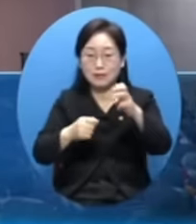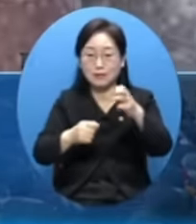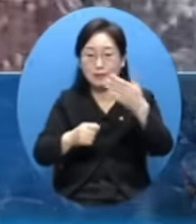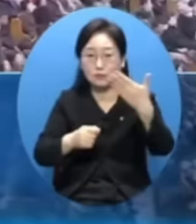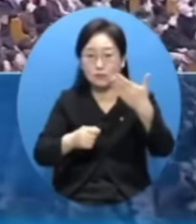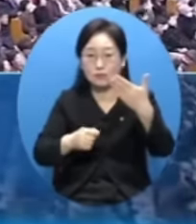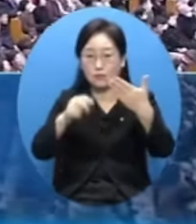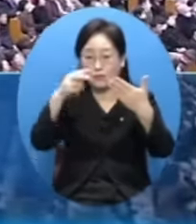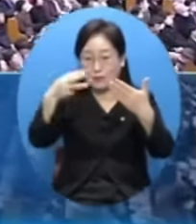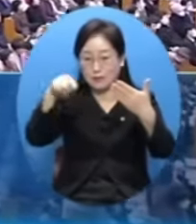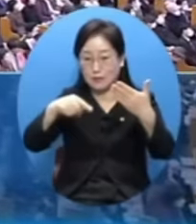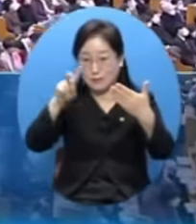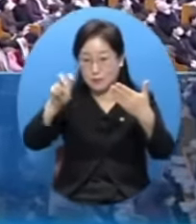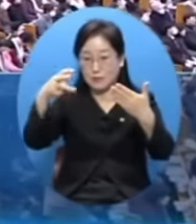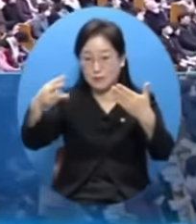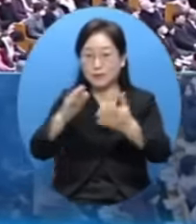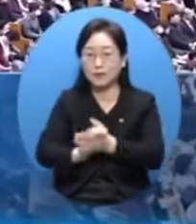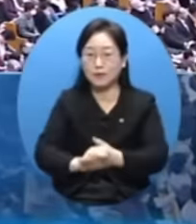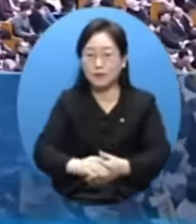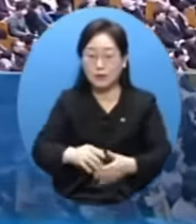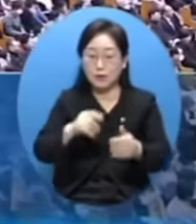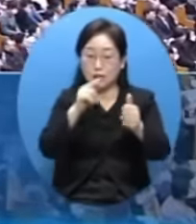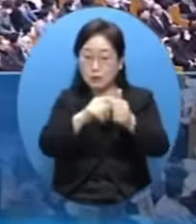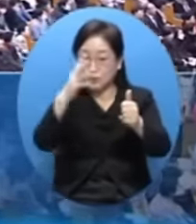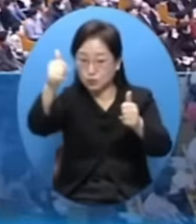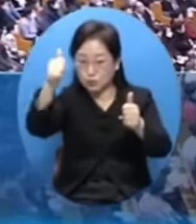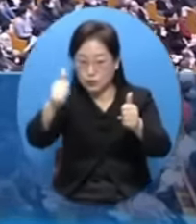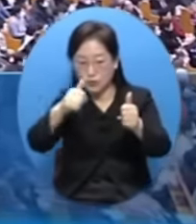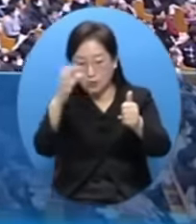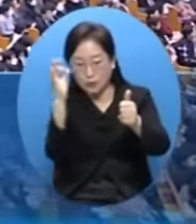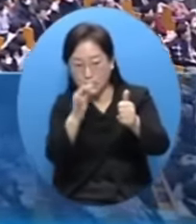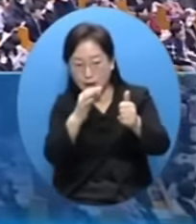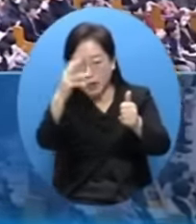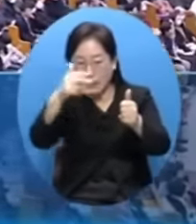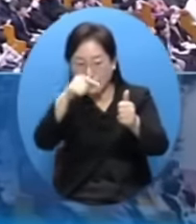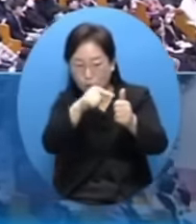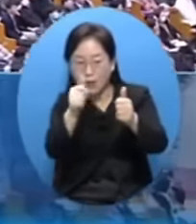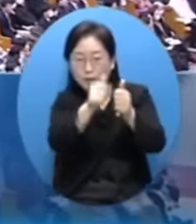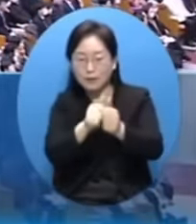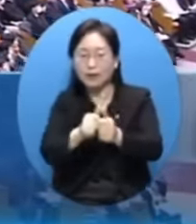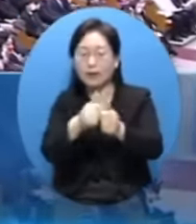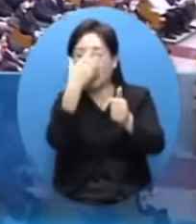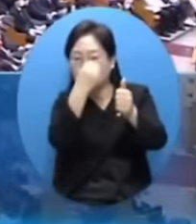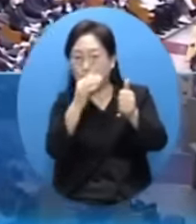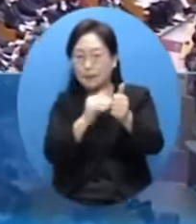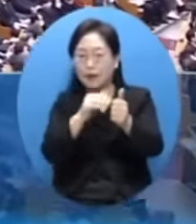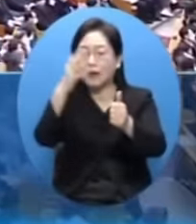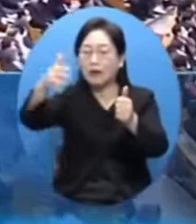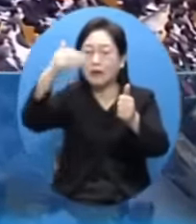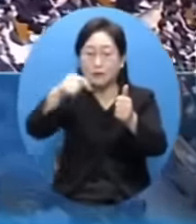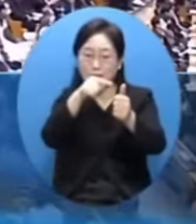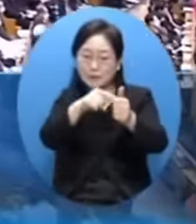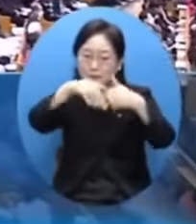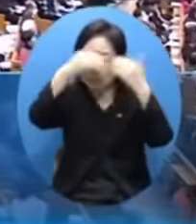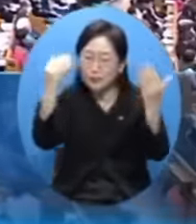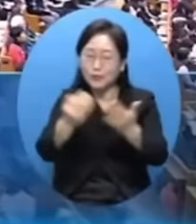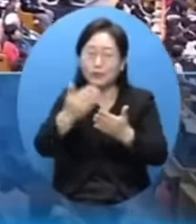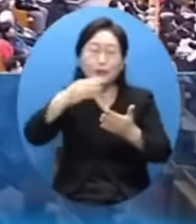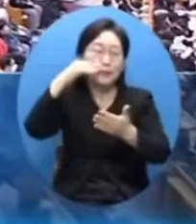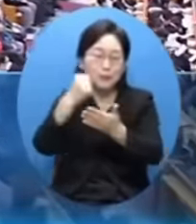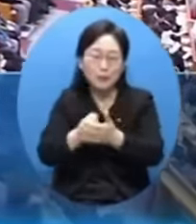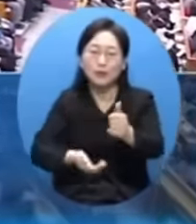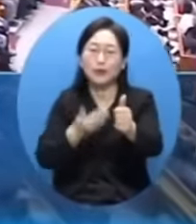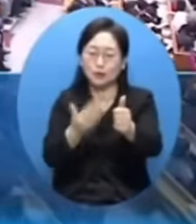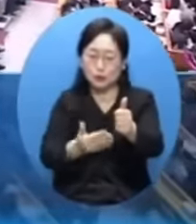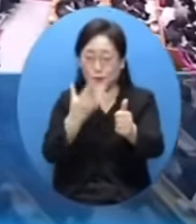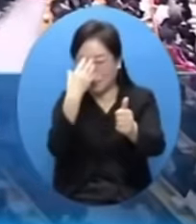이와 같은 말씀이 나옵니다 그의 주인이 야서 그와 함께하심을 보며 또 야서 그의 범사에 형통하게